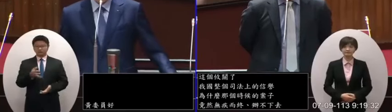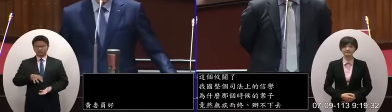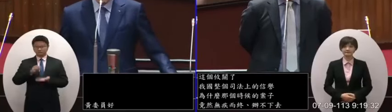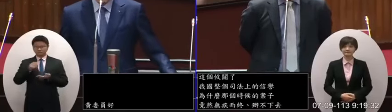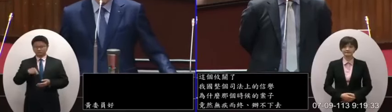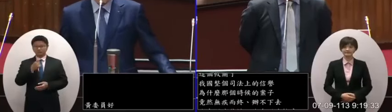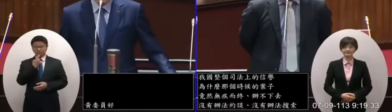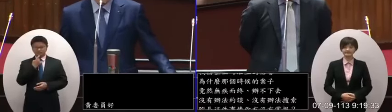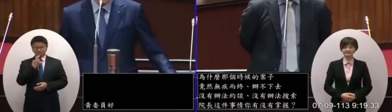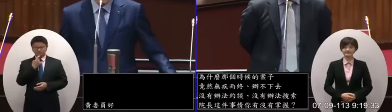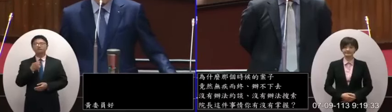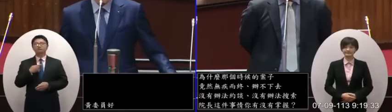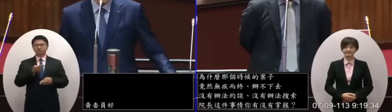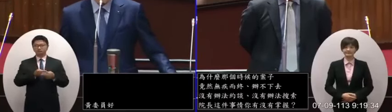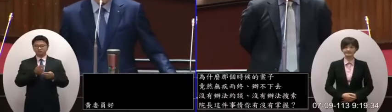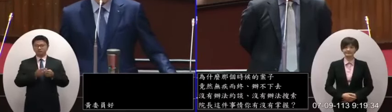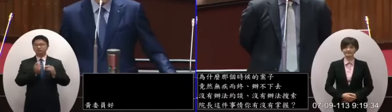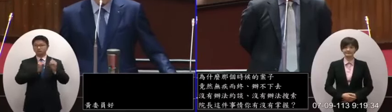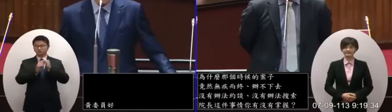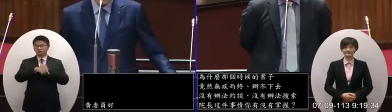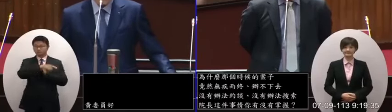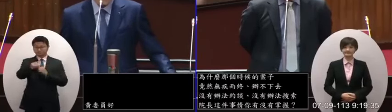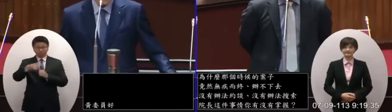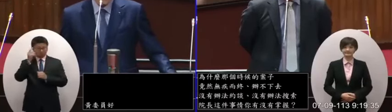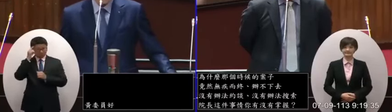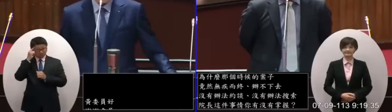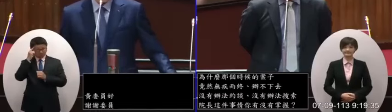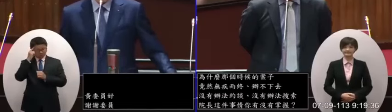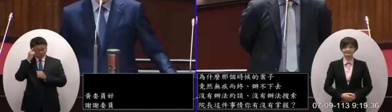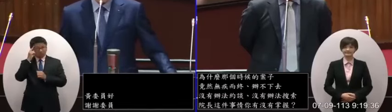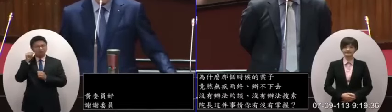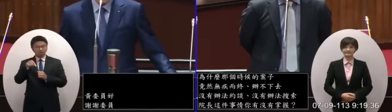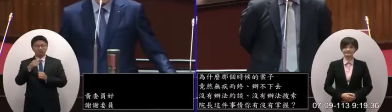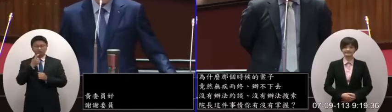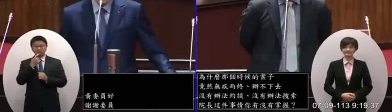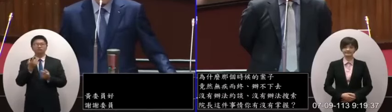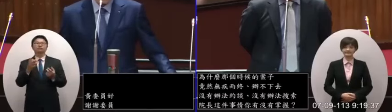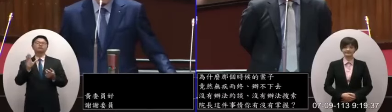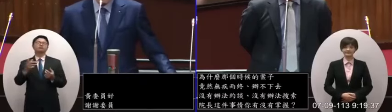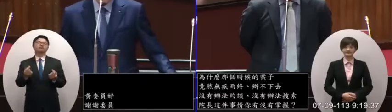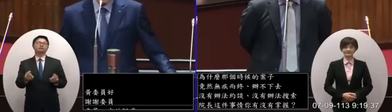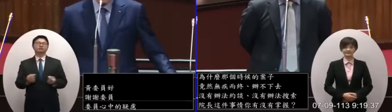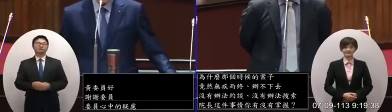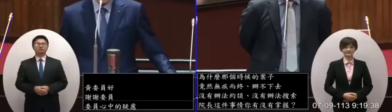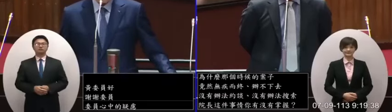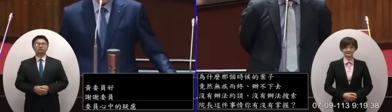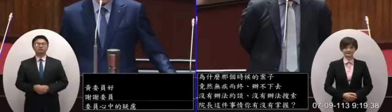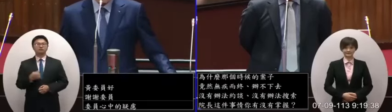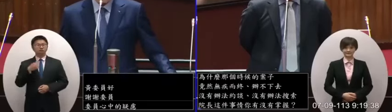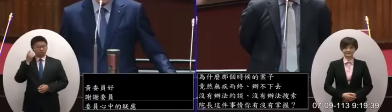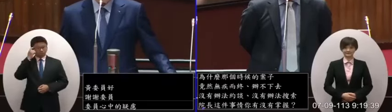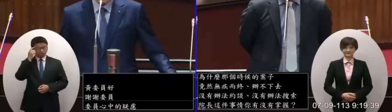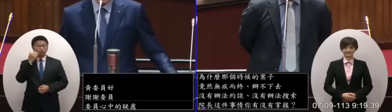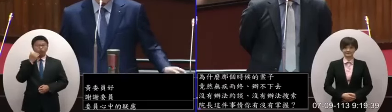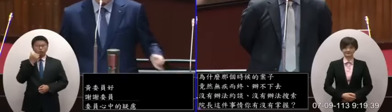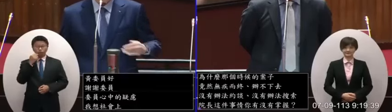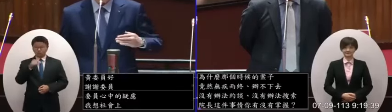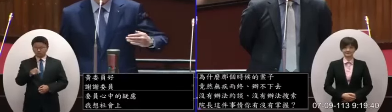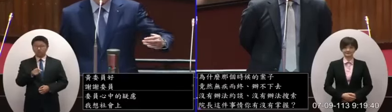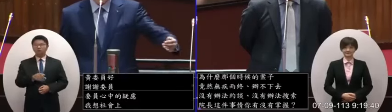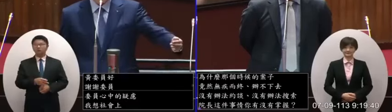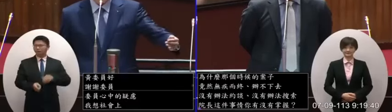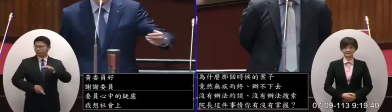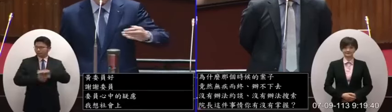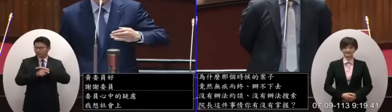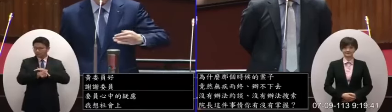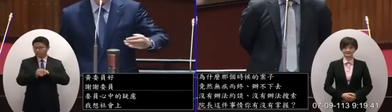我想社会上大家也难免有同样的想法。那我也认为，一个案件，这个检调单位当然